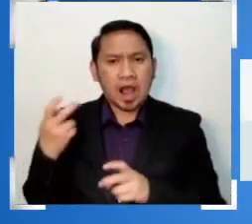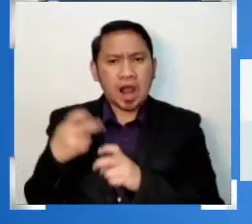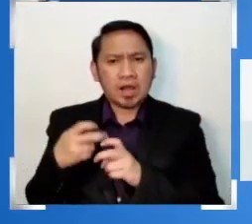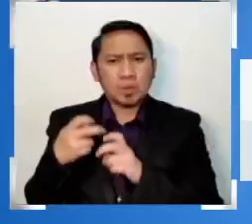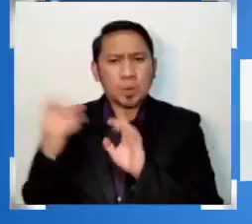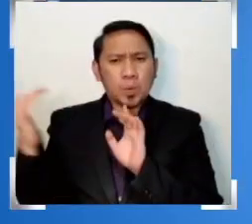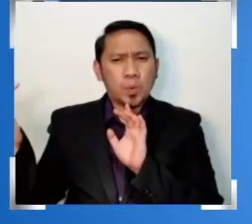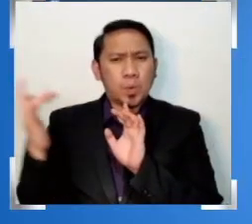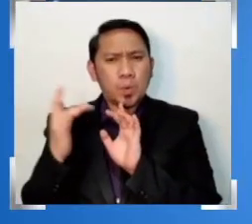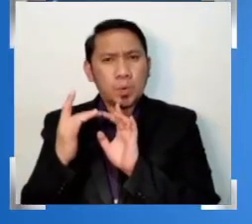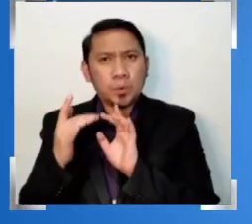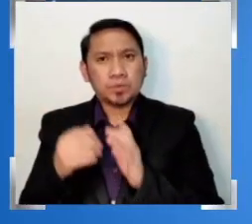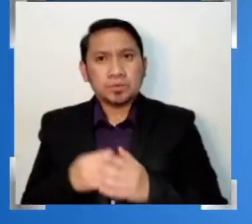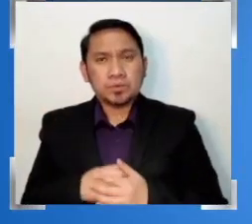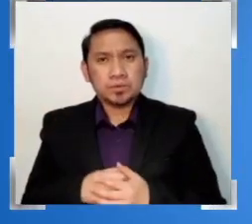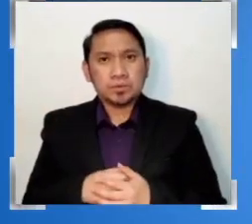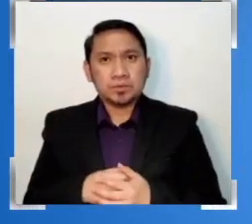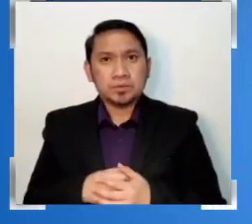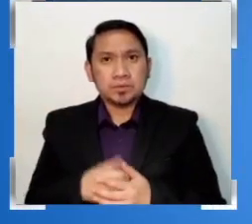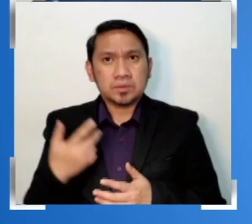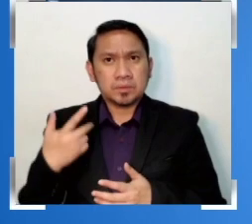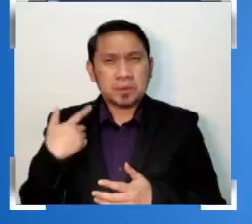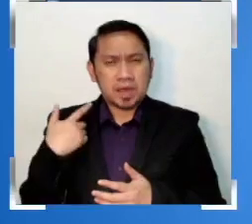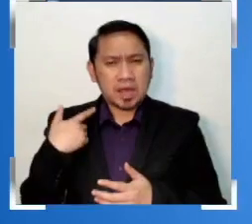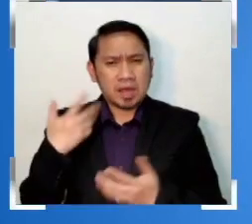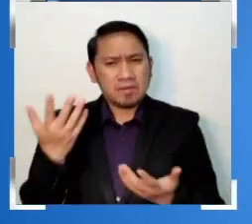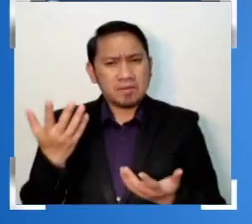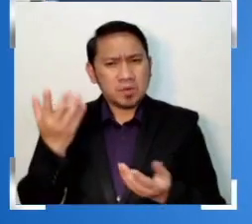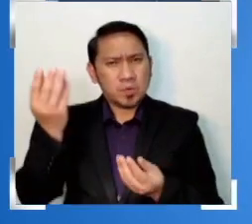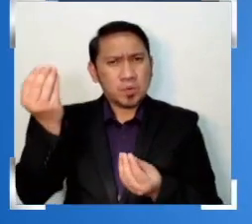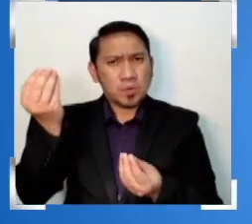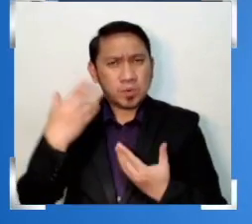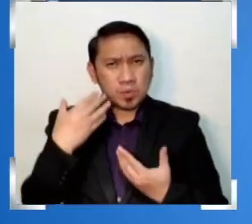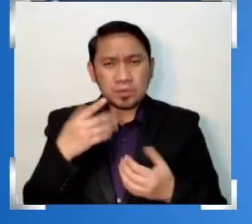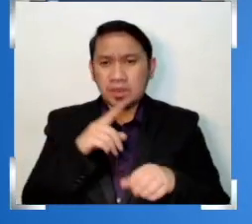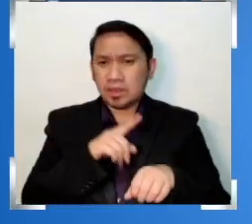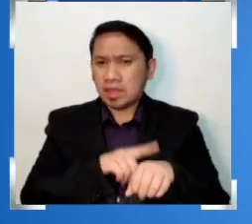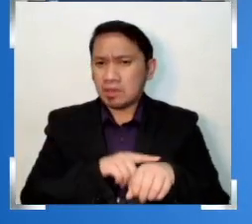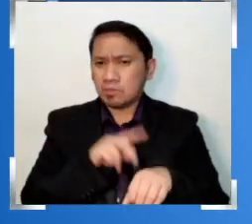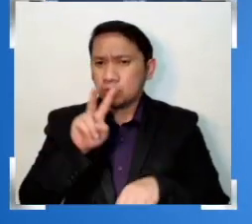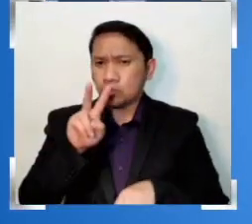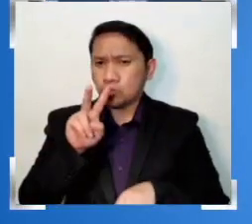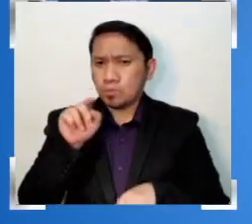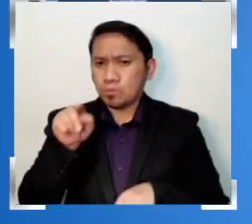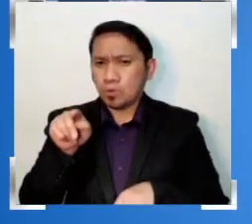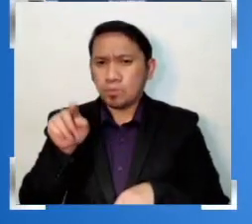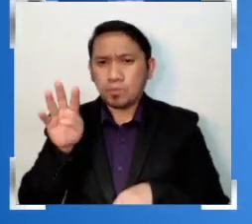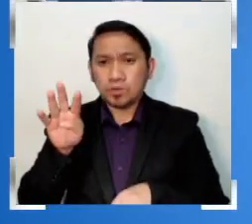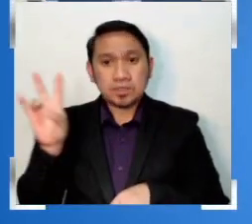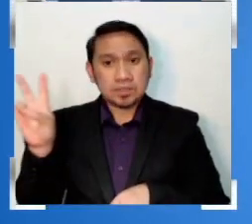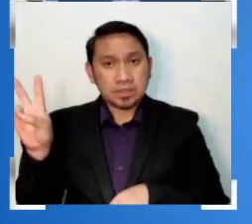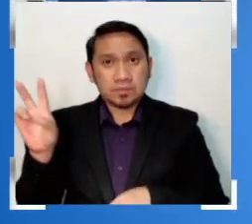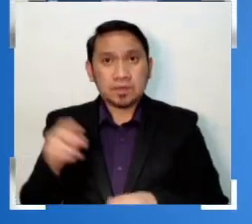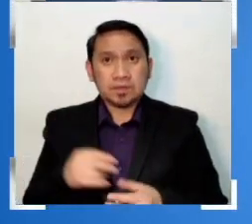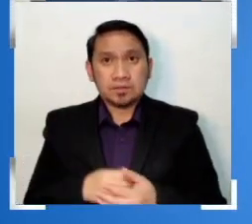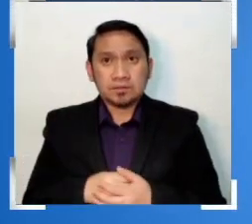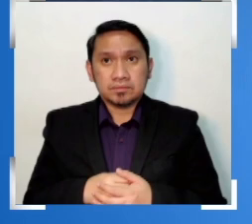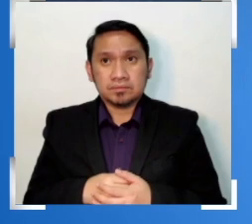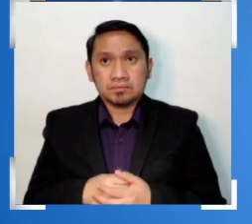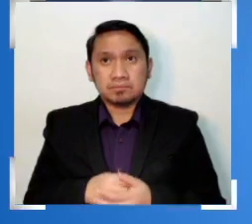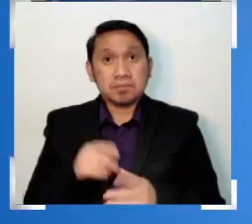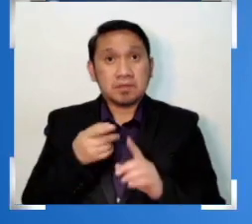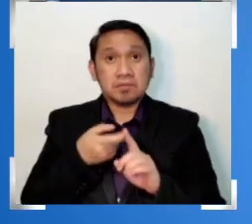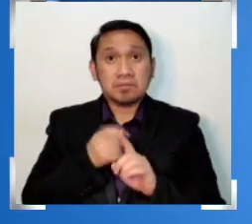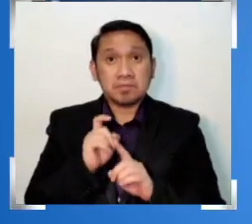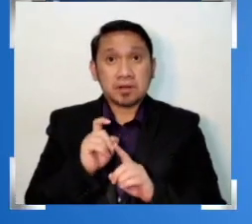we received this information kanina, 2:47 p.m. Medipack chopper from